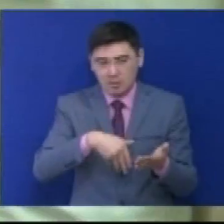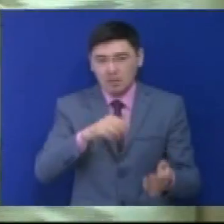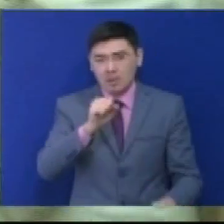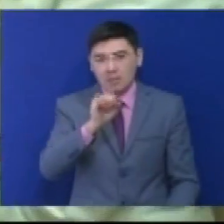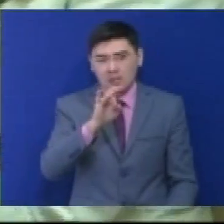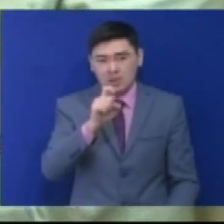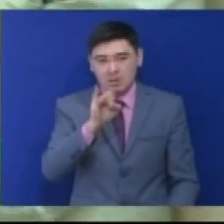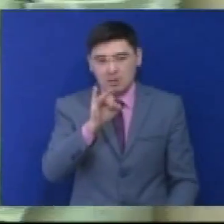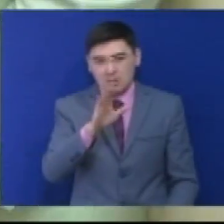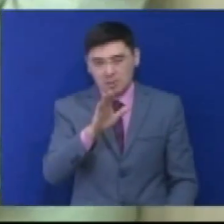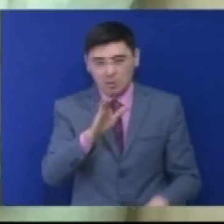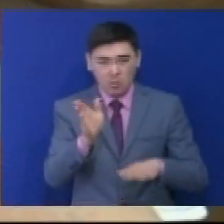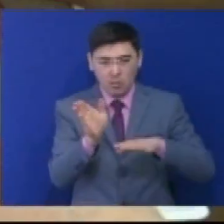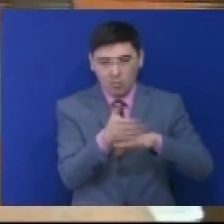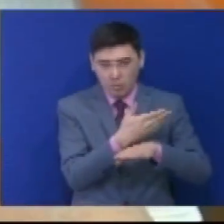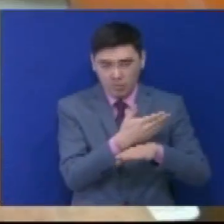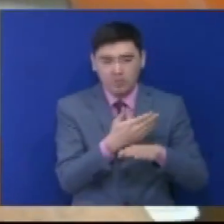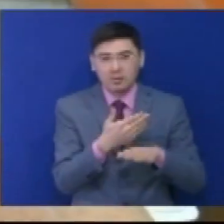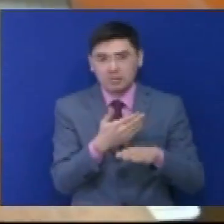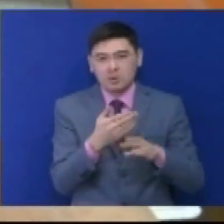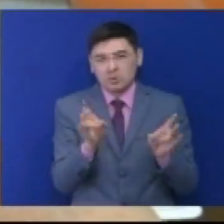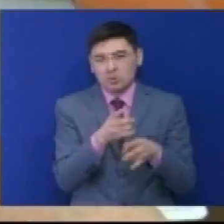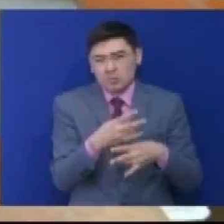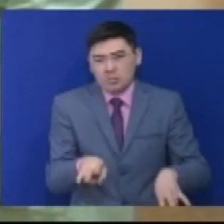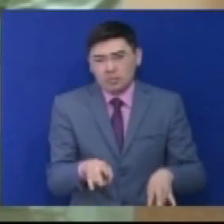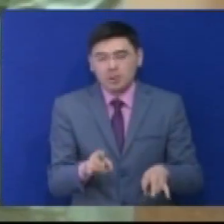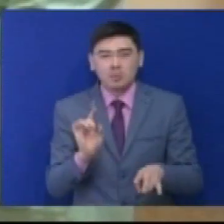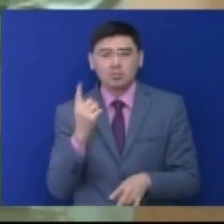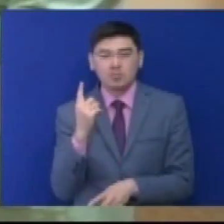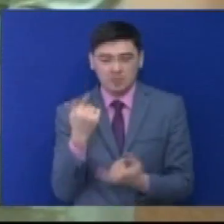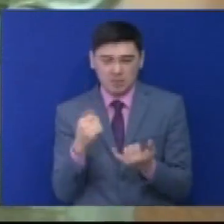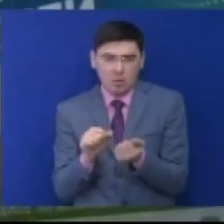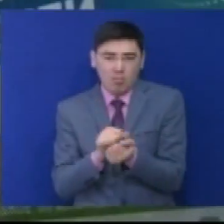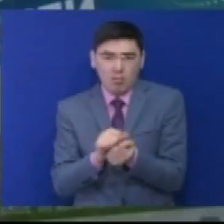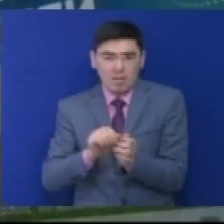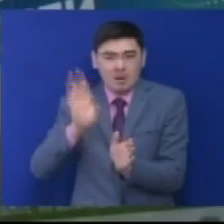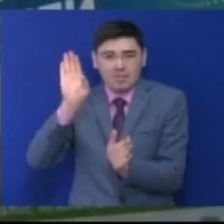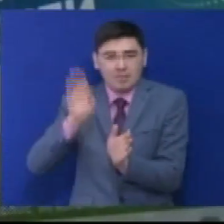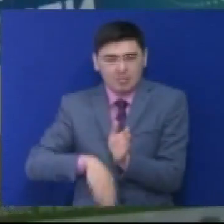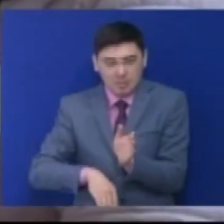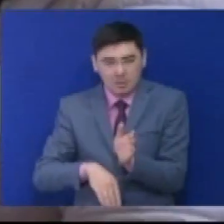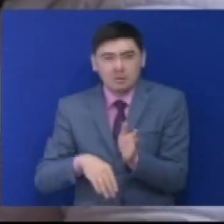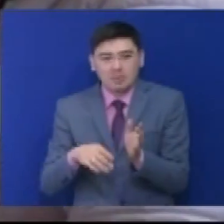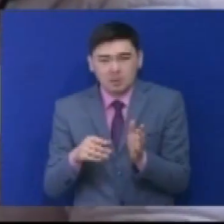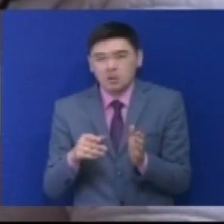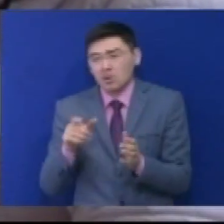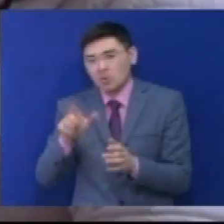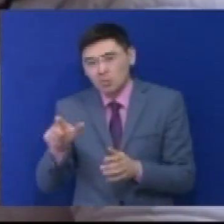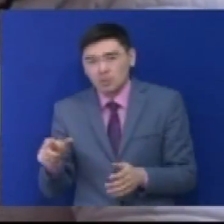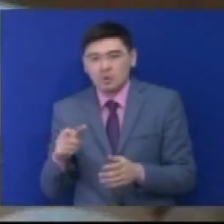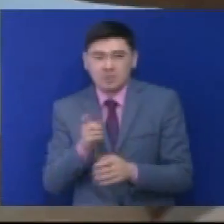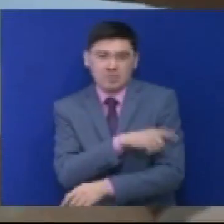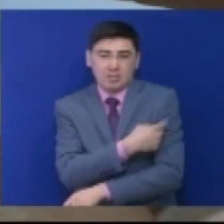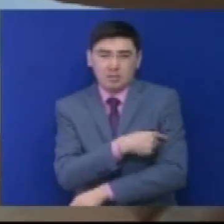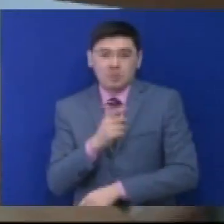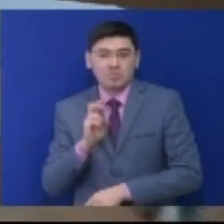есеп жасалуда. Себебі оның енді қажеті болмайды. Қазіргі кезде қағазсыз құжат жүргізу мақсатында денсаулық сақтау саласын цифрлы